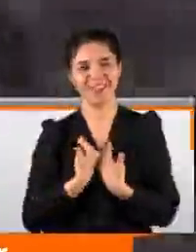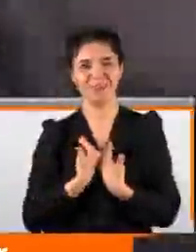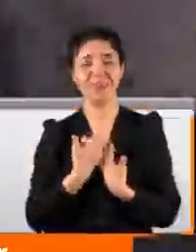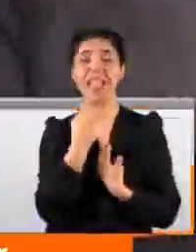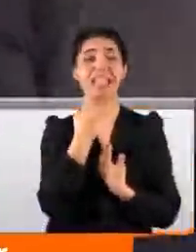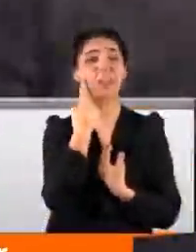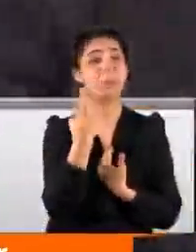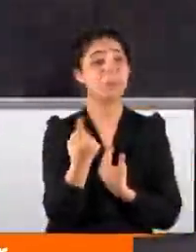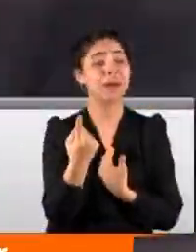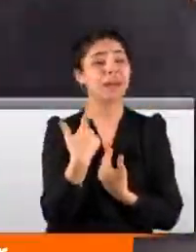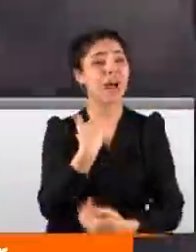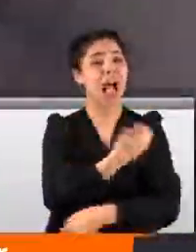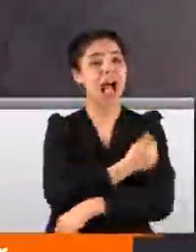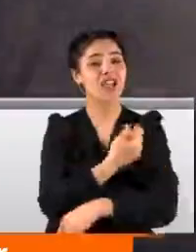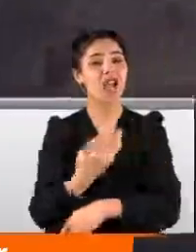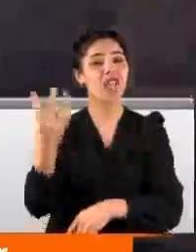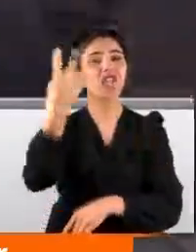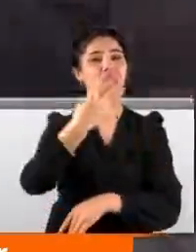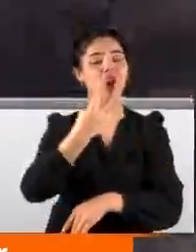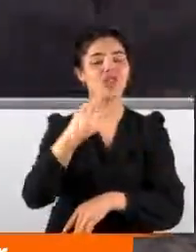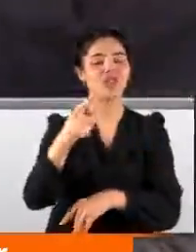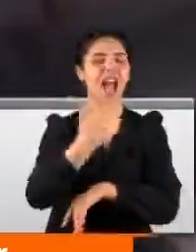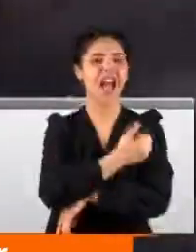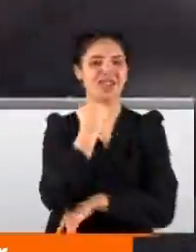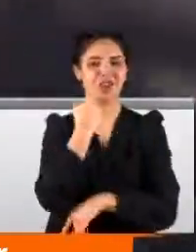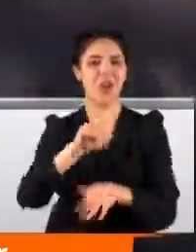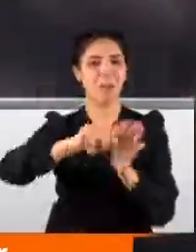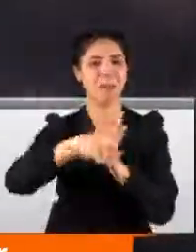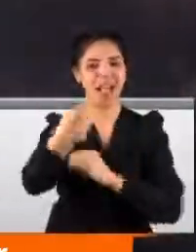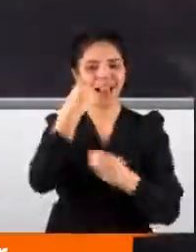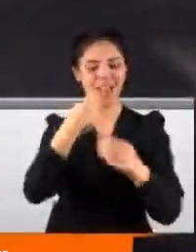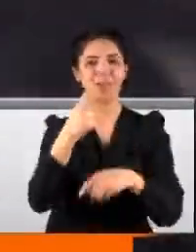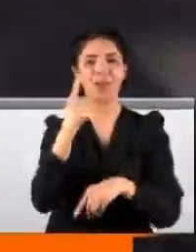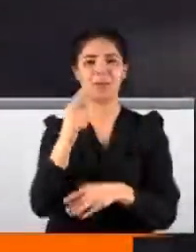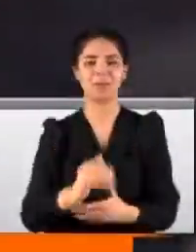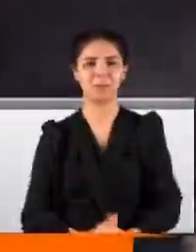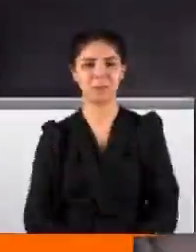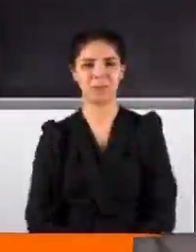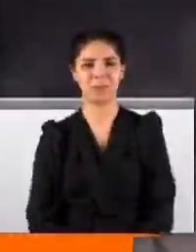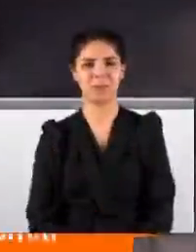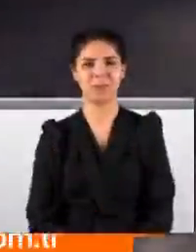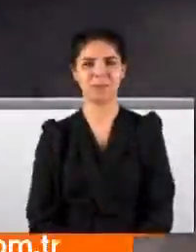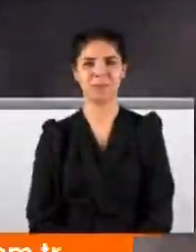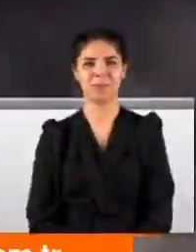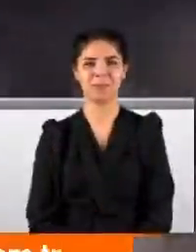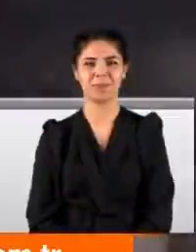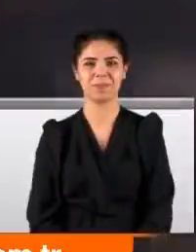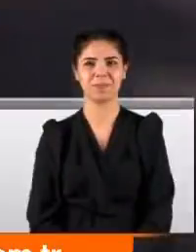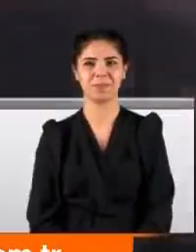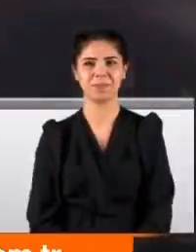bakalım o zaman şu aşımızı. Ben de dördüncü doz aşımı Lazovak'tan olayım. Bir Sinovac, bir Biontech, bir de Lazovak artık benim.